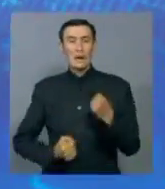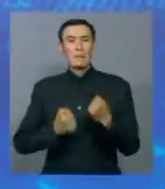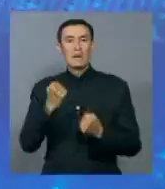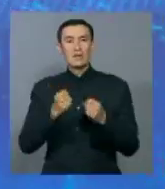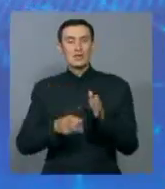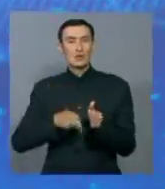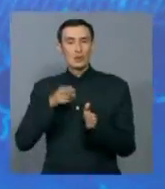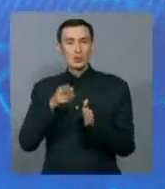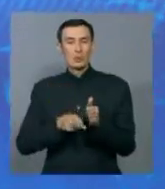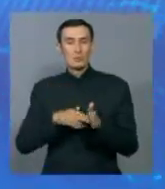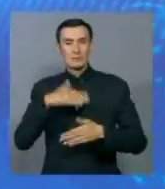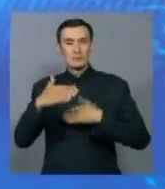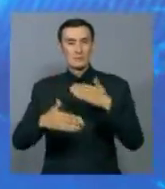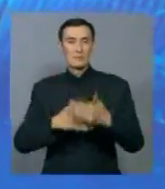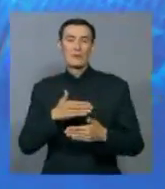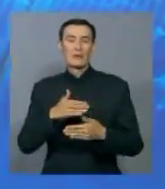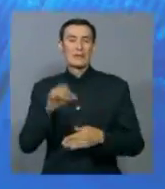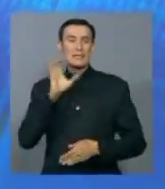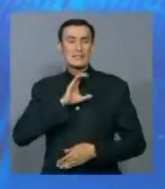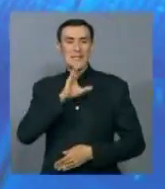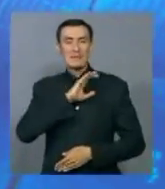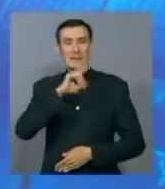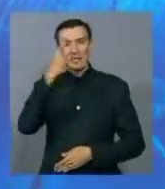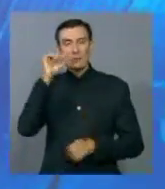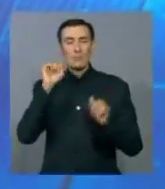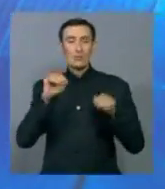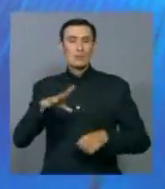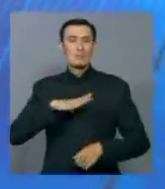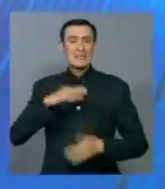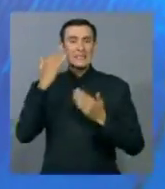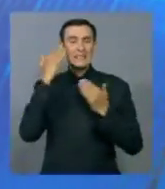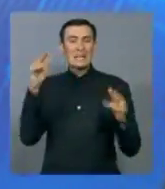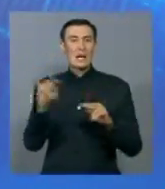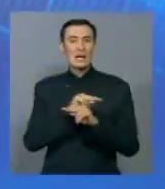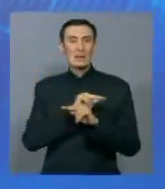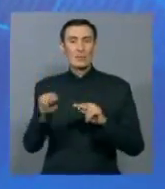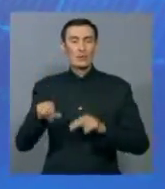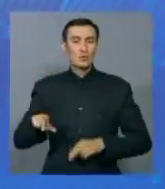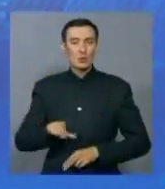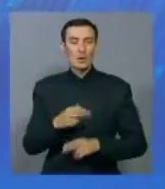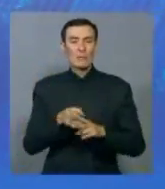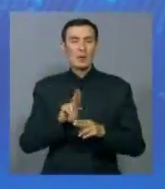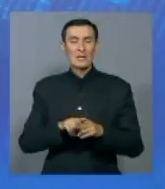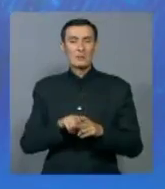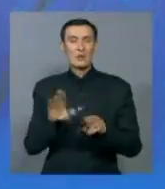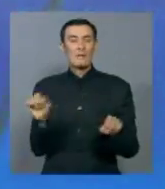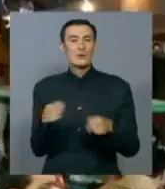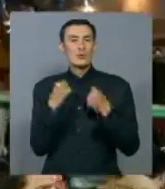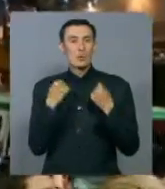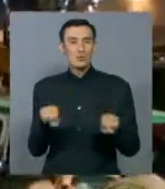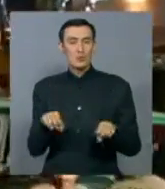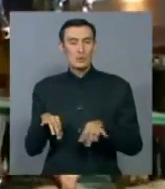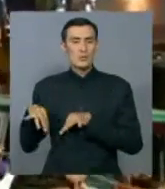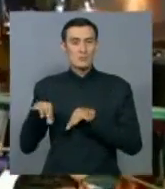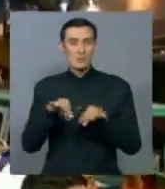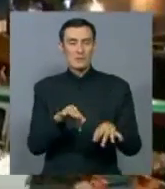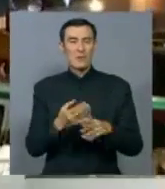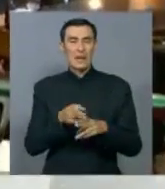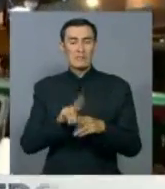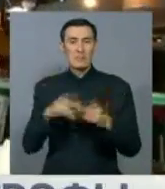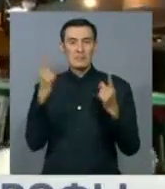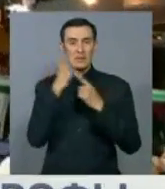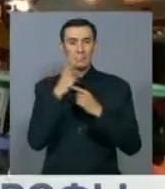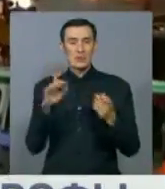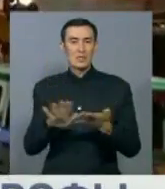Машинист, сошедшего с рельсов поезда на севере Индии, мог не знать о ремонте путей, поэтому двигался на высокой скорости. Об этом